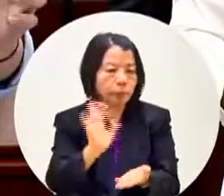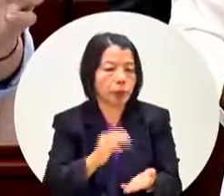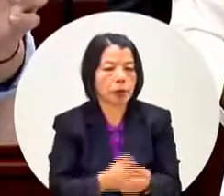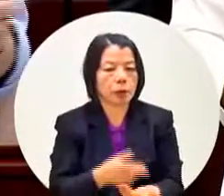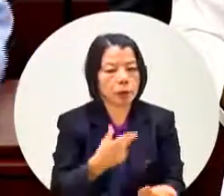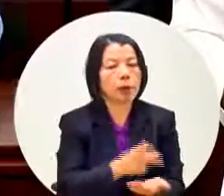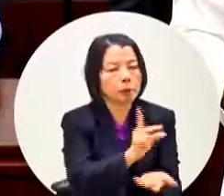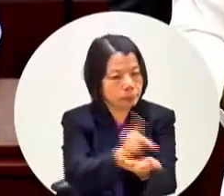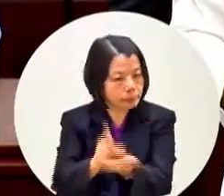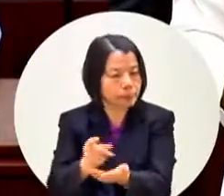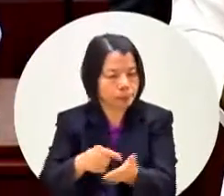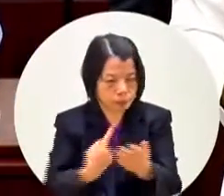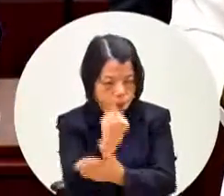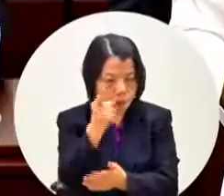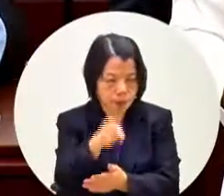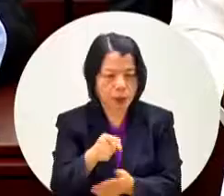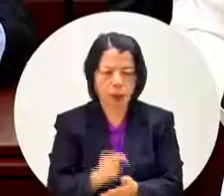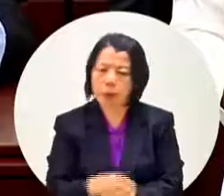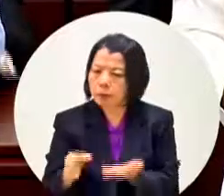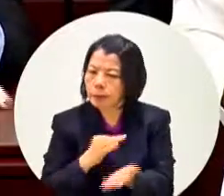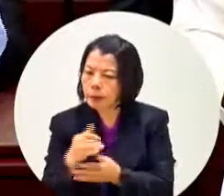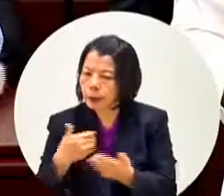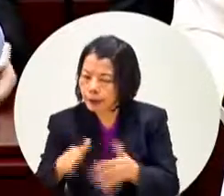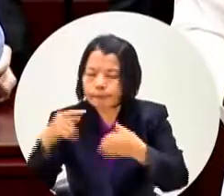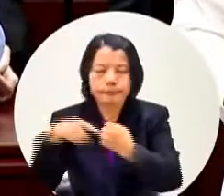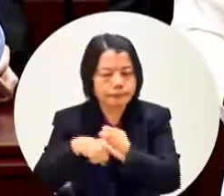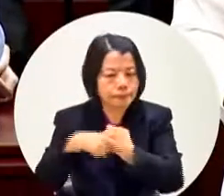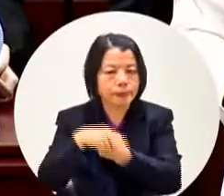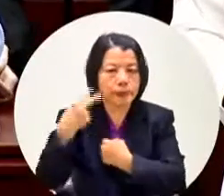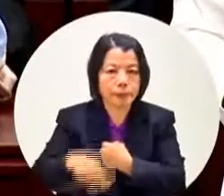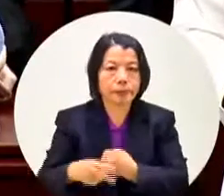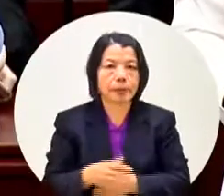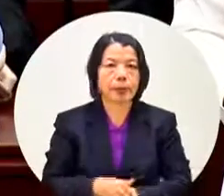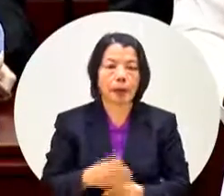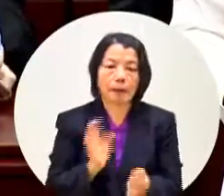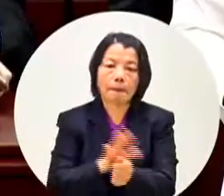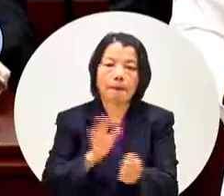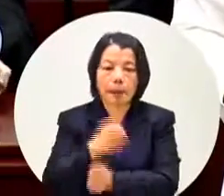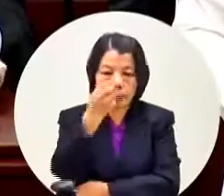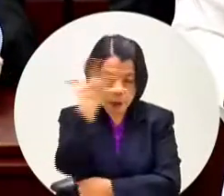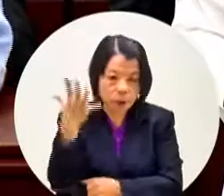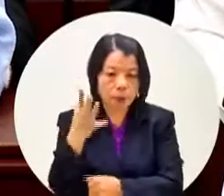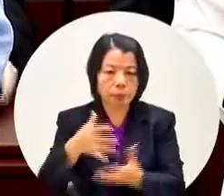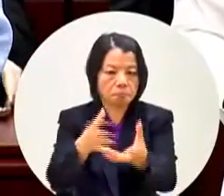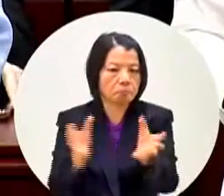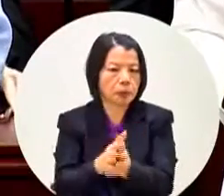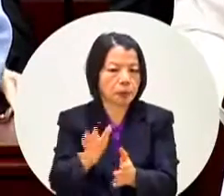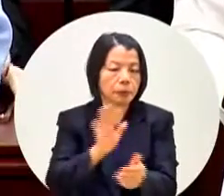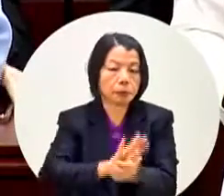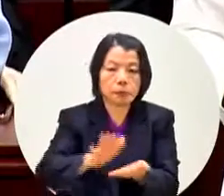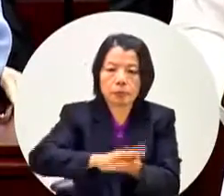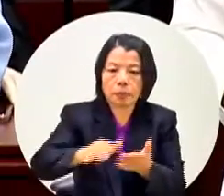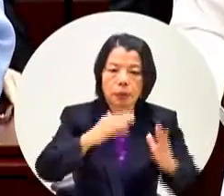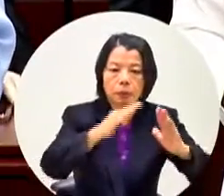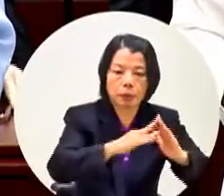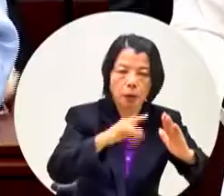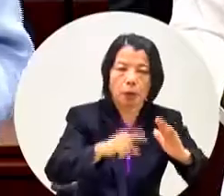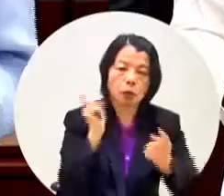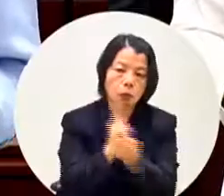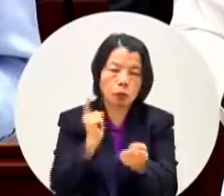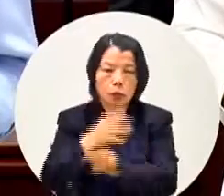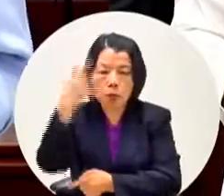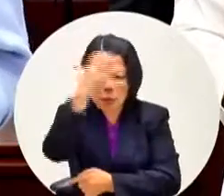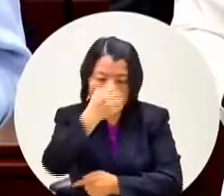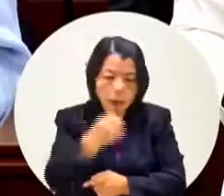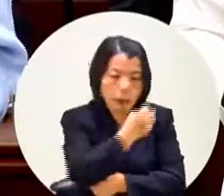在240万，那是不得了的，真的是不得了，这个是真的是菩萨心肠啊。所以我们觉得青年局成立之后